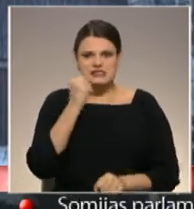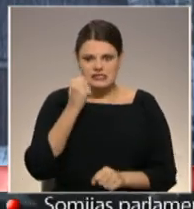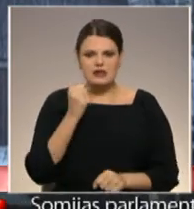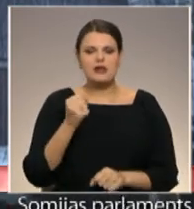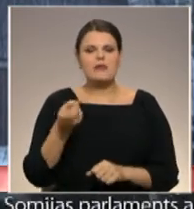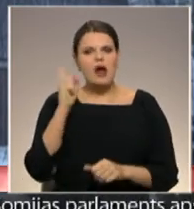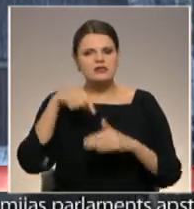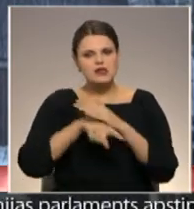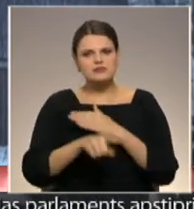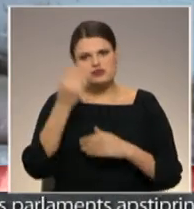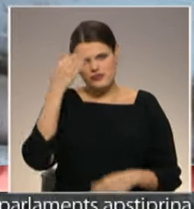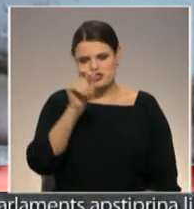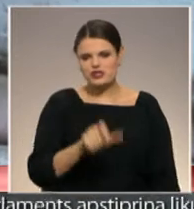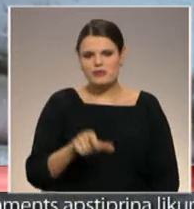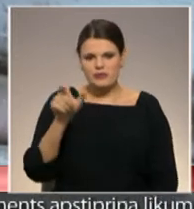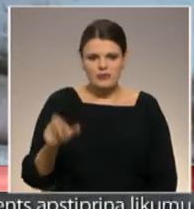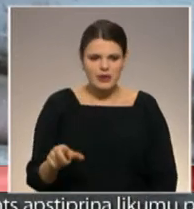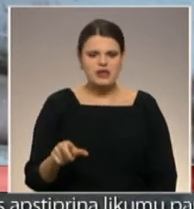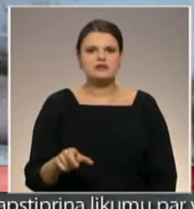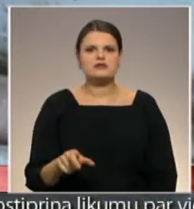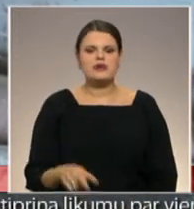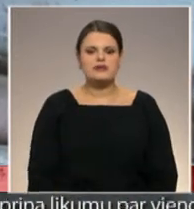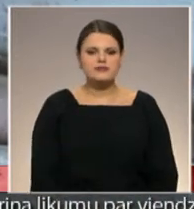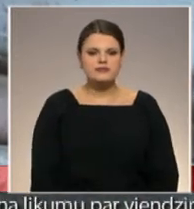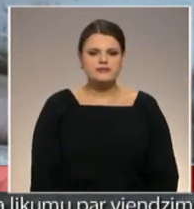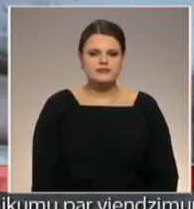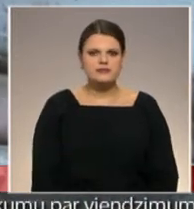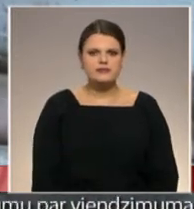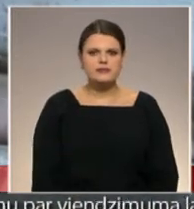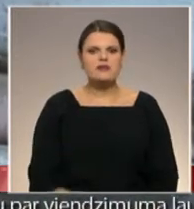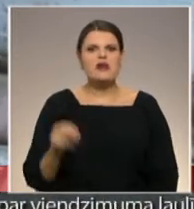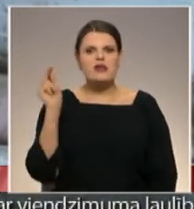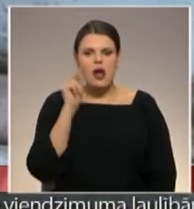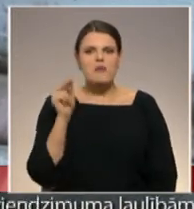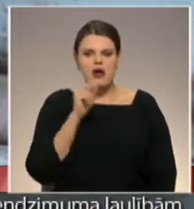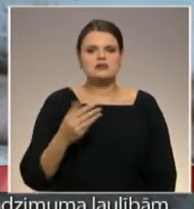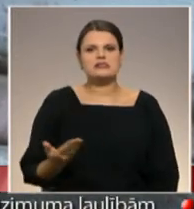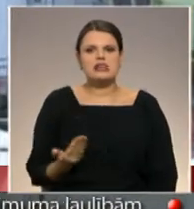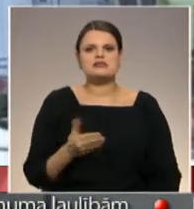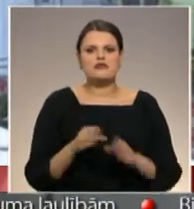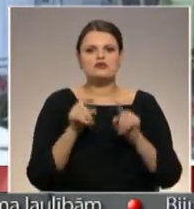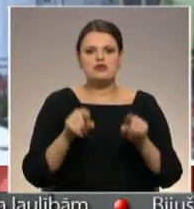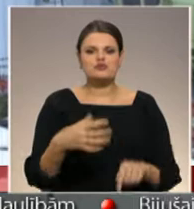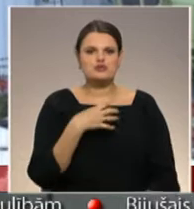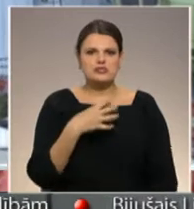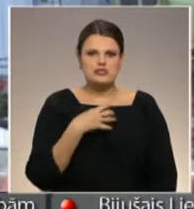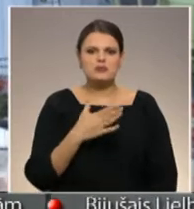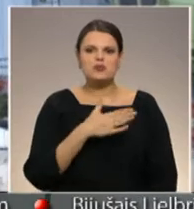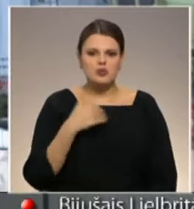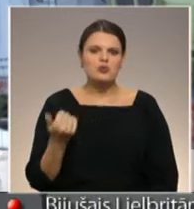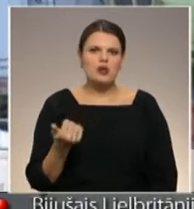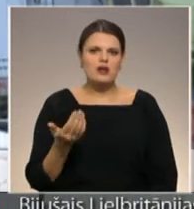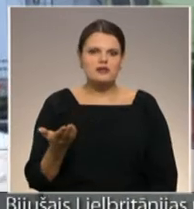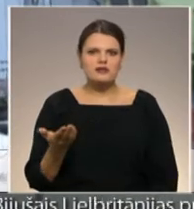ieeja nepiederošām personām. Nu, arī tu slimību jomoco sadzīvot. Jā. Tas ir diezgan tāda